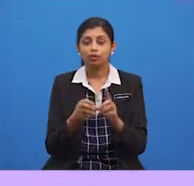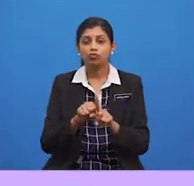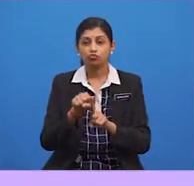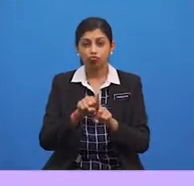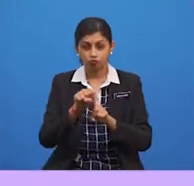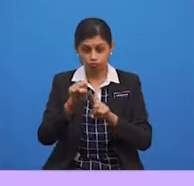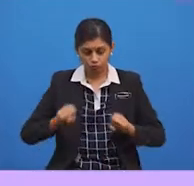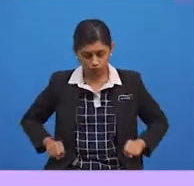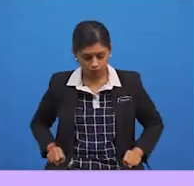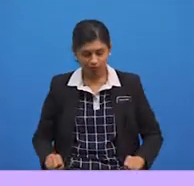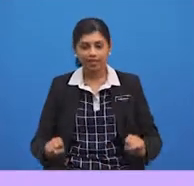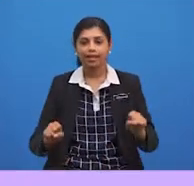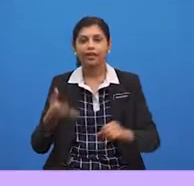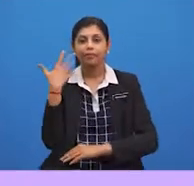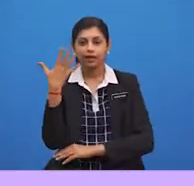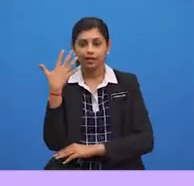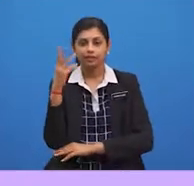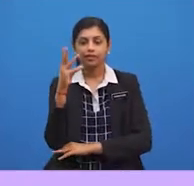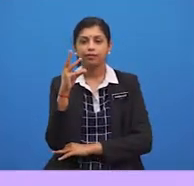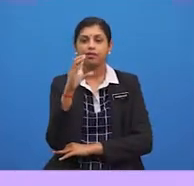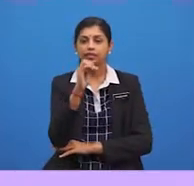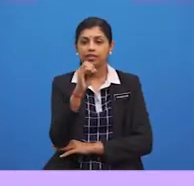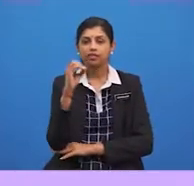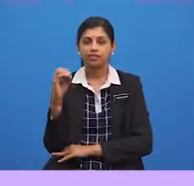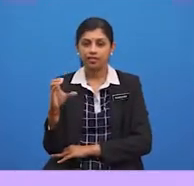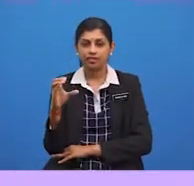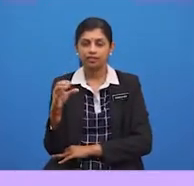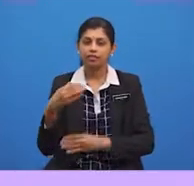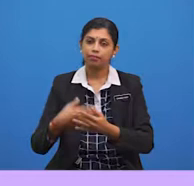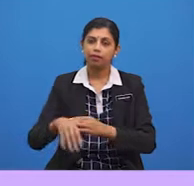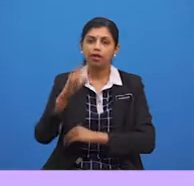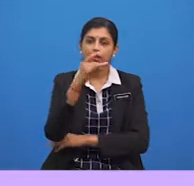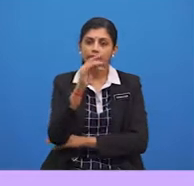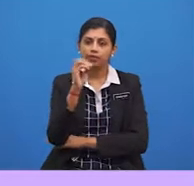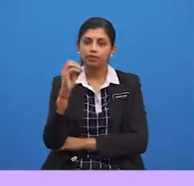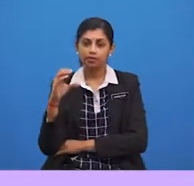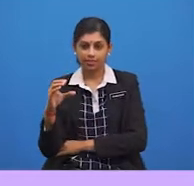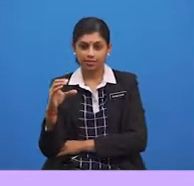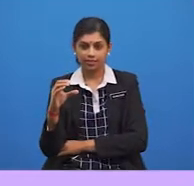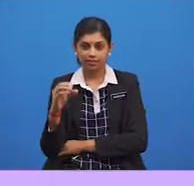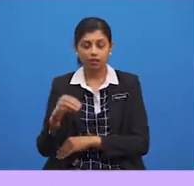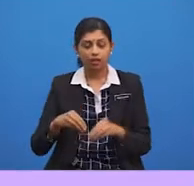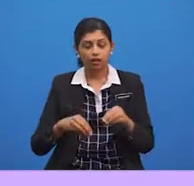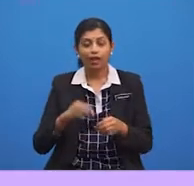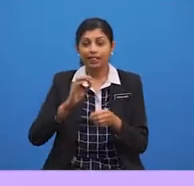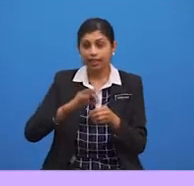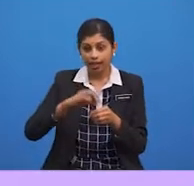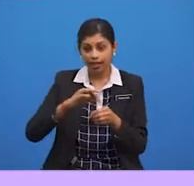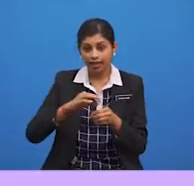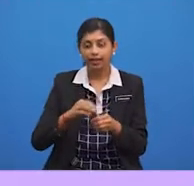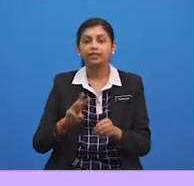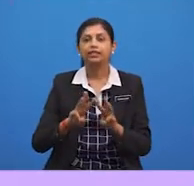antara 16 darjah Celsius hingga 18 darjah Celsius. Penanaman teh pula ditanam